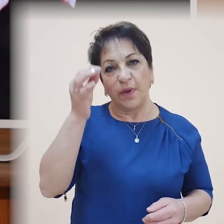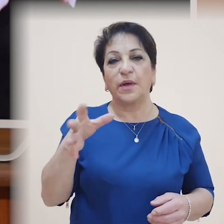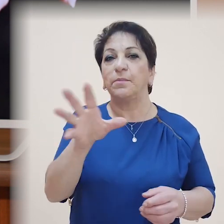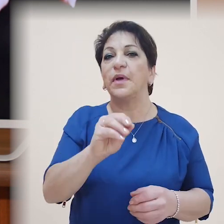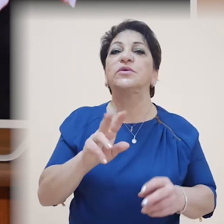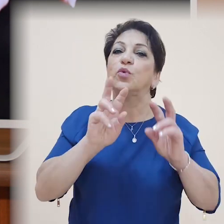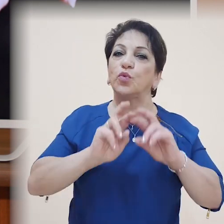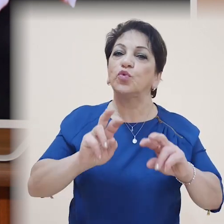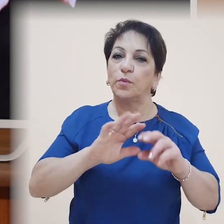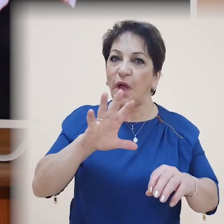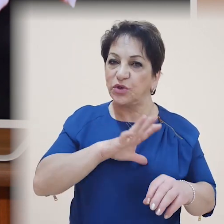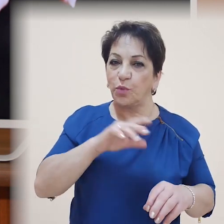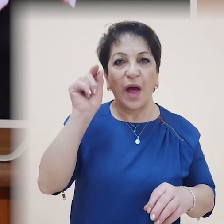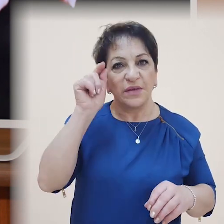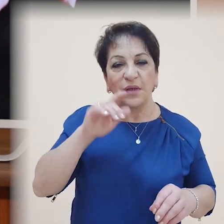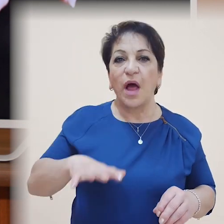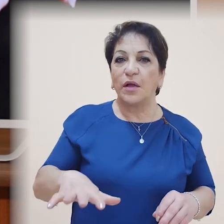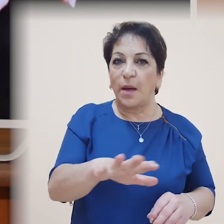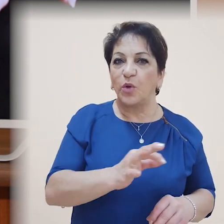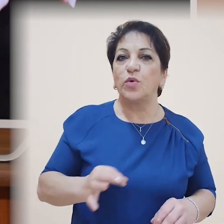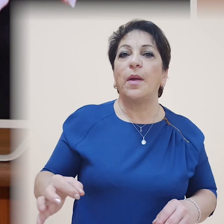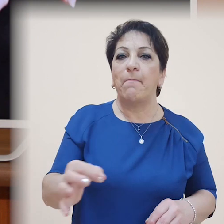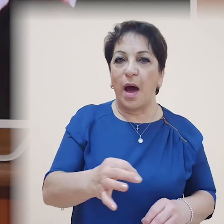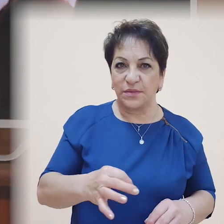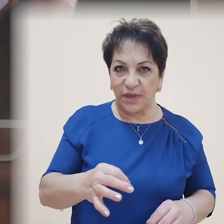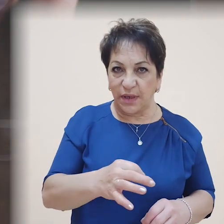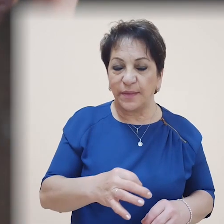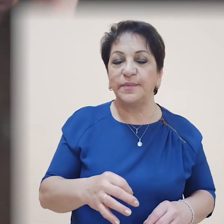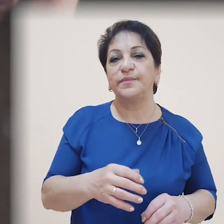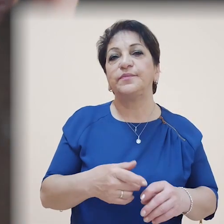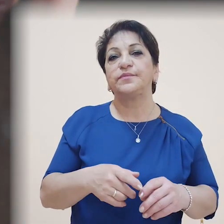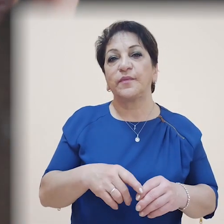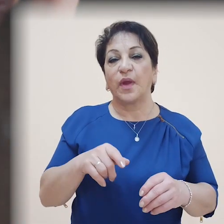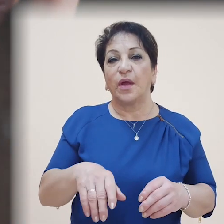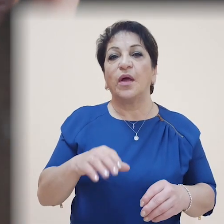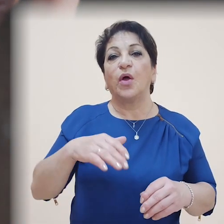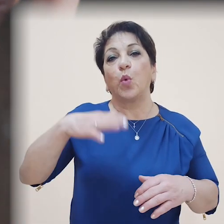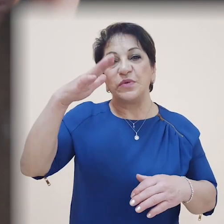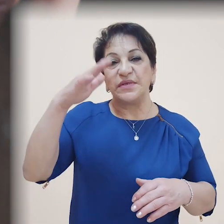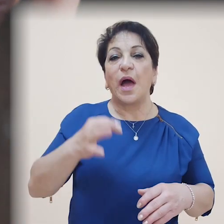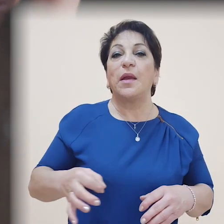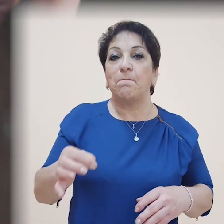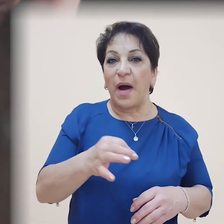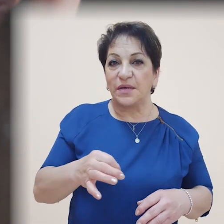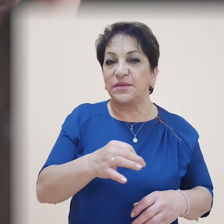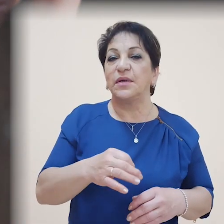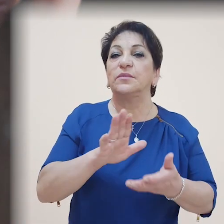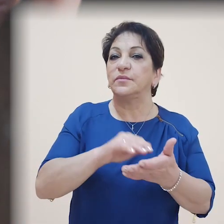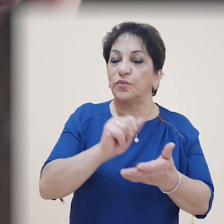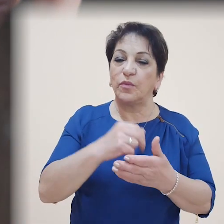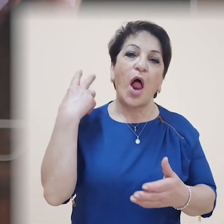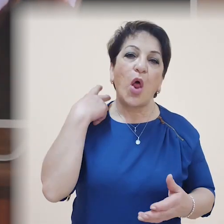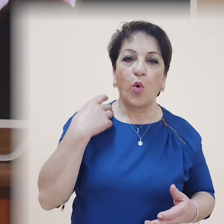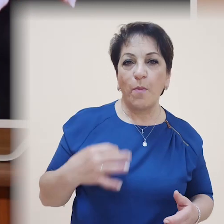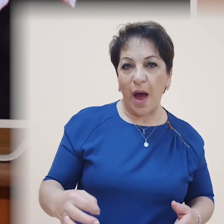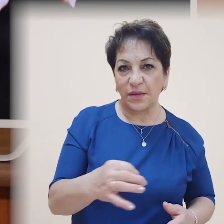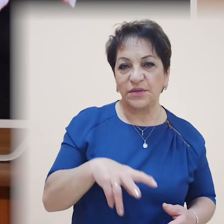ոսումնասիրում ենք Հայաստանի Հանրապետության մարզերը։ Եկեք այսօր խոսենք Հանրապետության Հյուսիսային մարզերից մեկի լորո